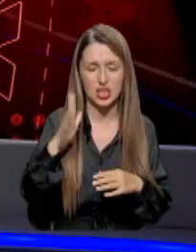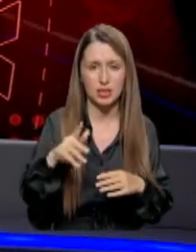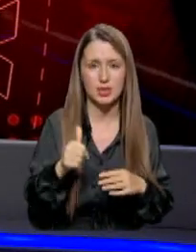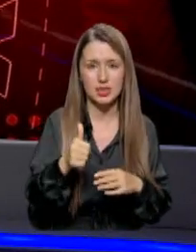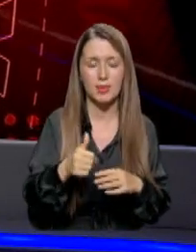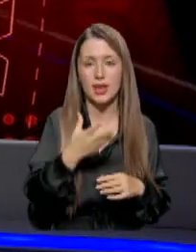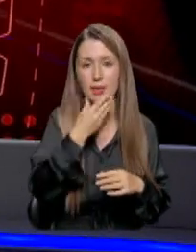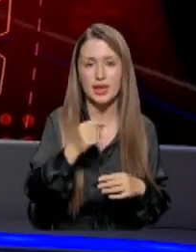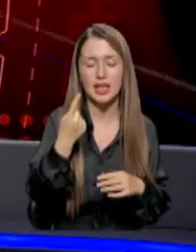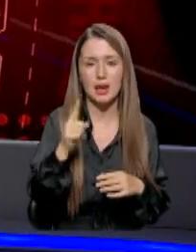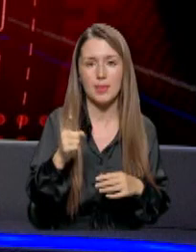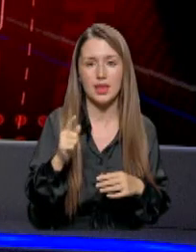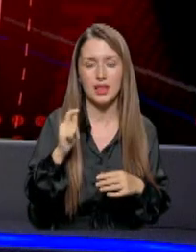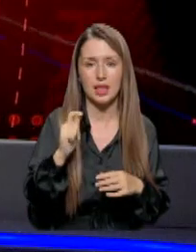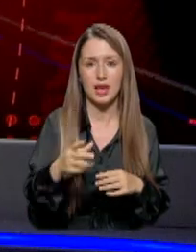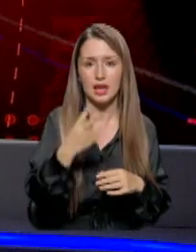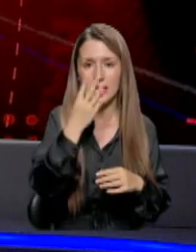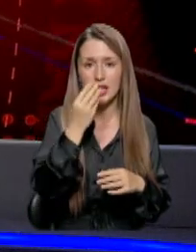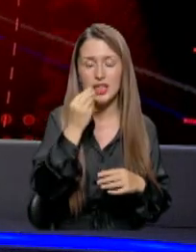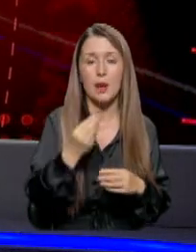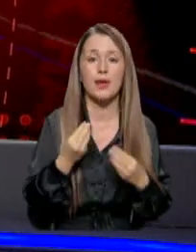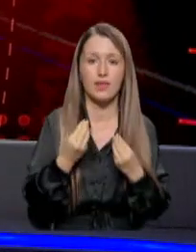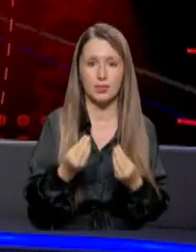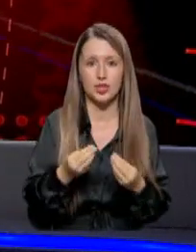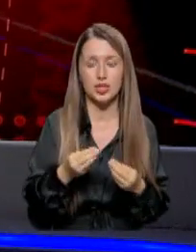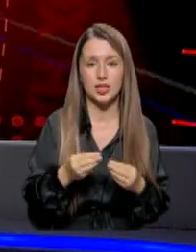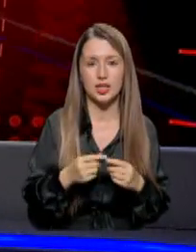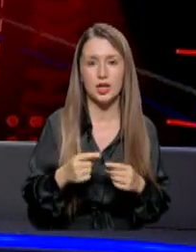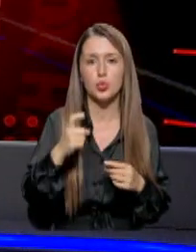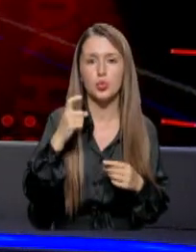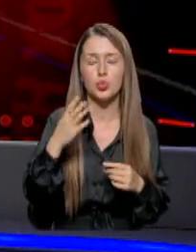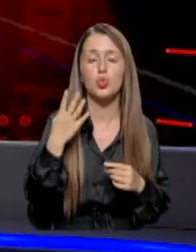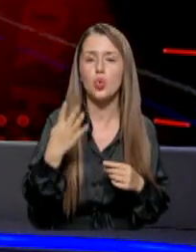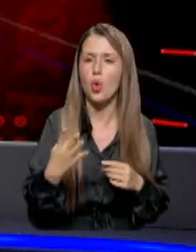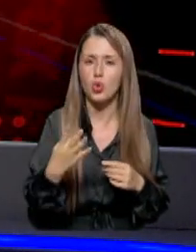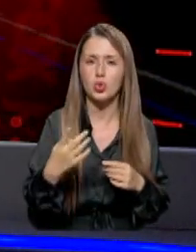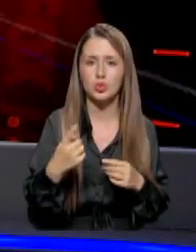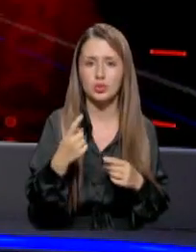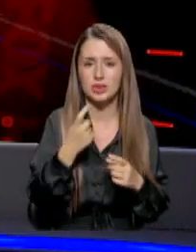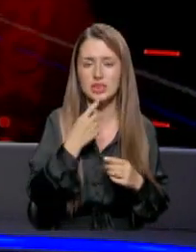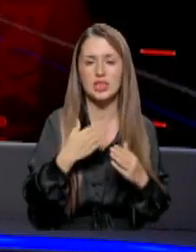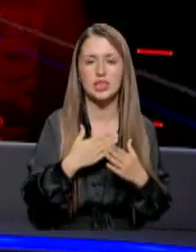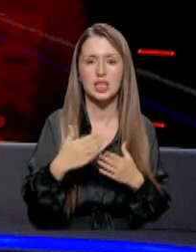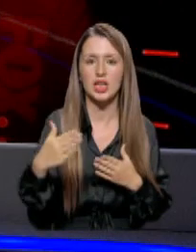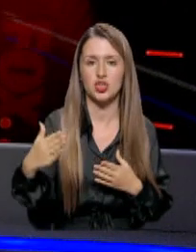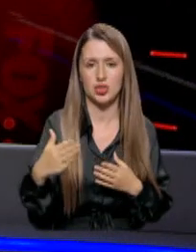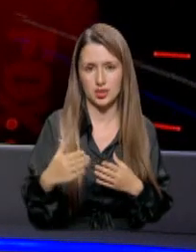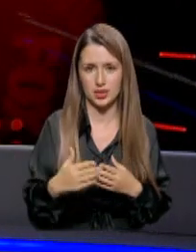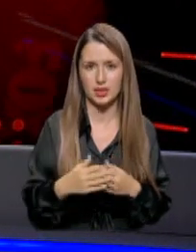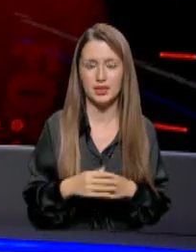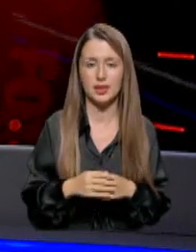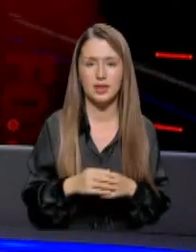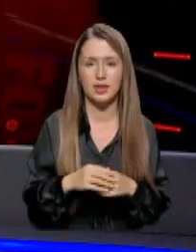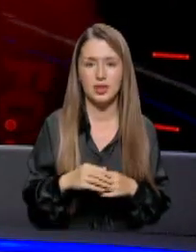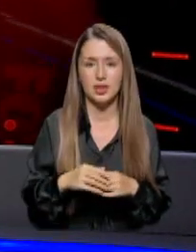emeklilere 1000 liralık ikramiye, bayram ikramiyesi verilmişti. Aradan koskoca 4 yıl geçti. Koskoca 4 yıl